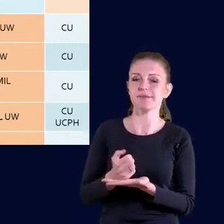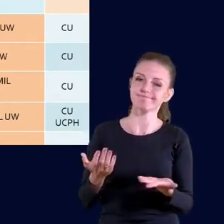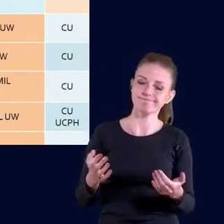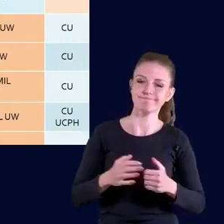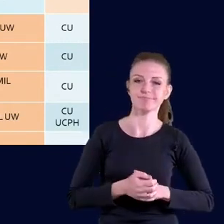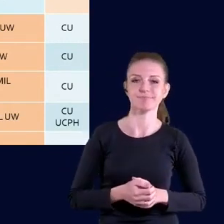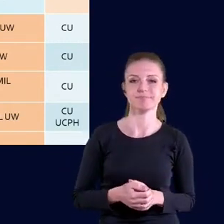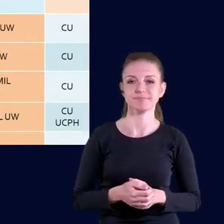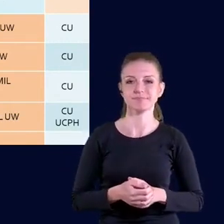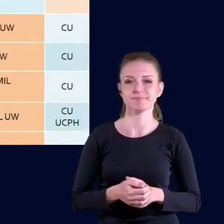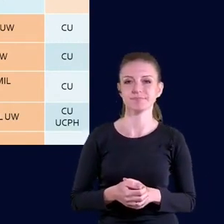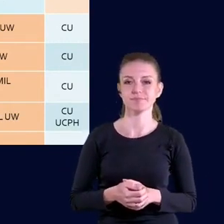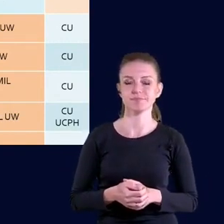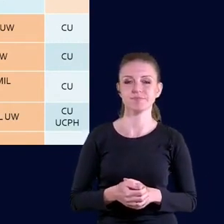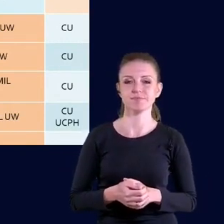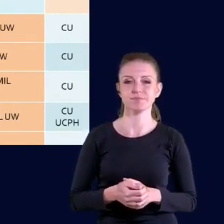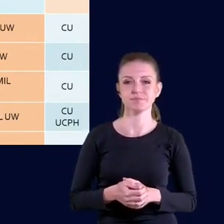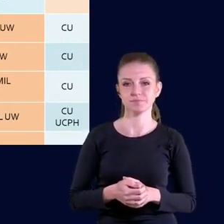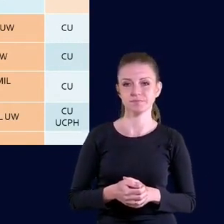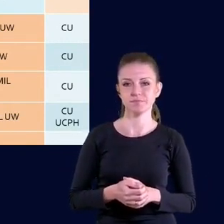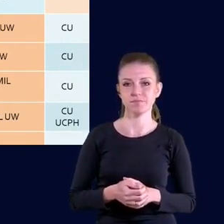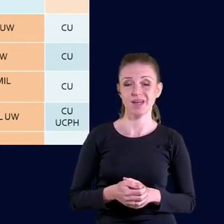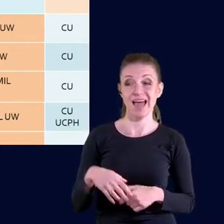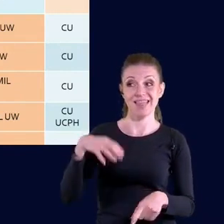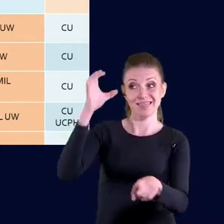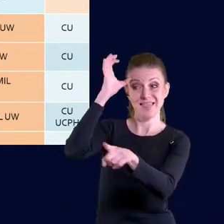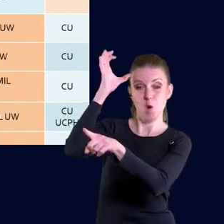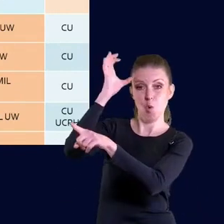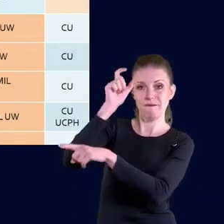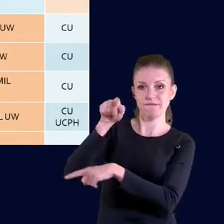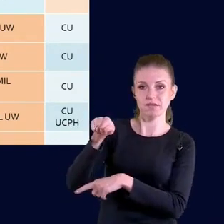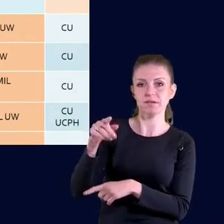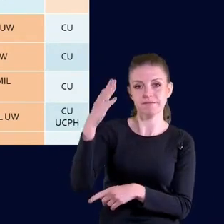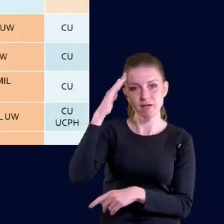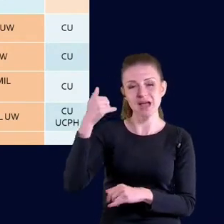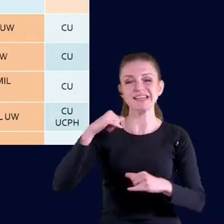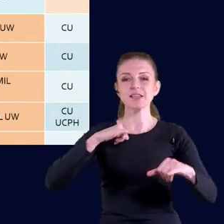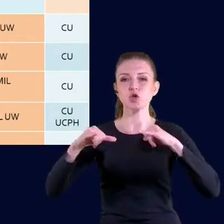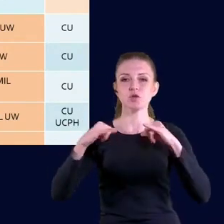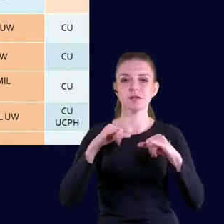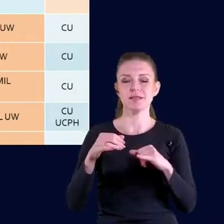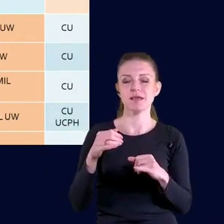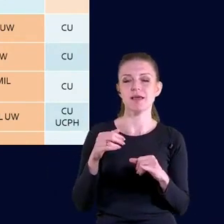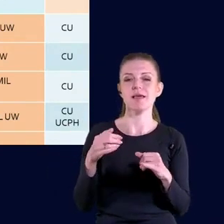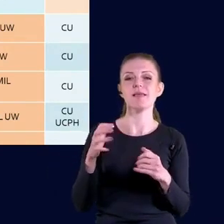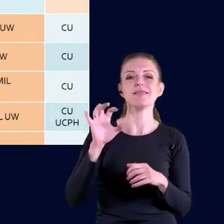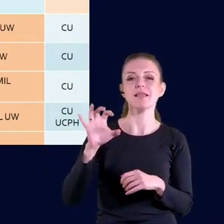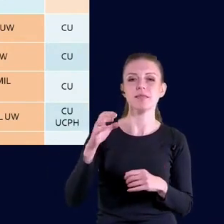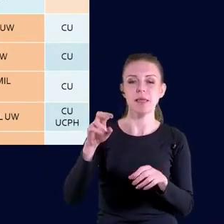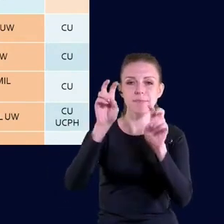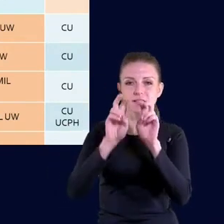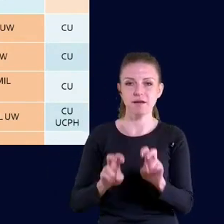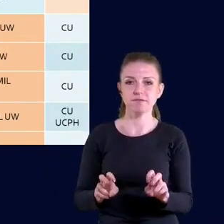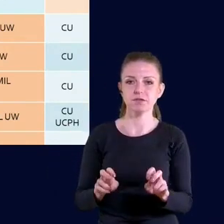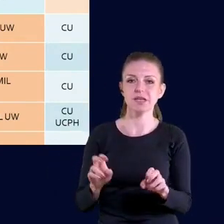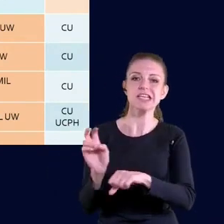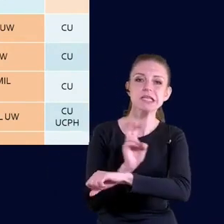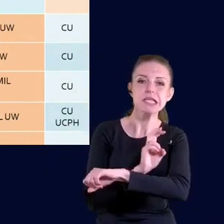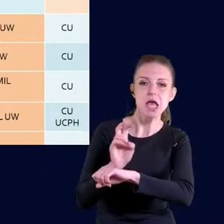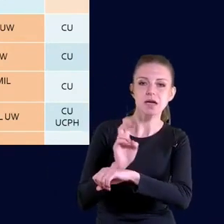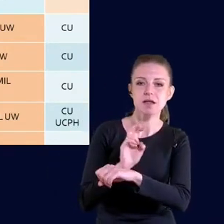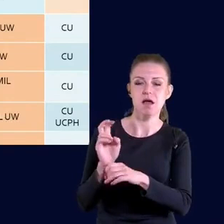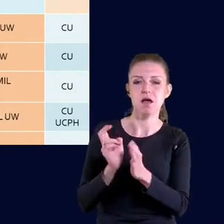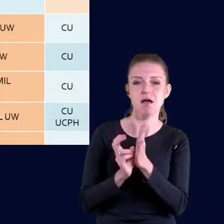gorzej ocenili kompetencje naukowców w zakresie zarządzania danymi badawczymi zakresie inżynierii oprogramowania